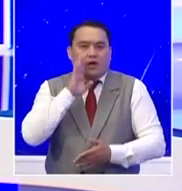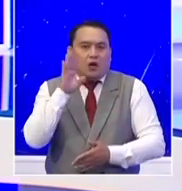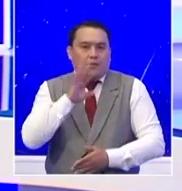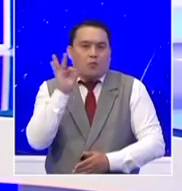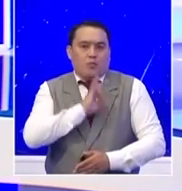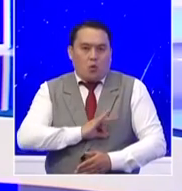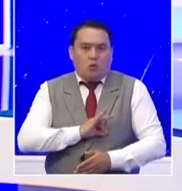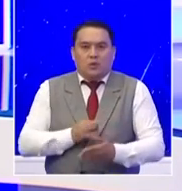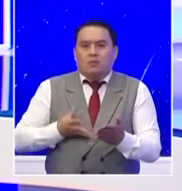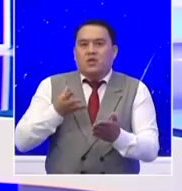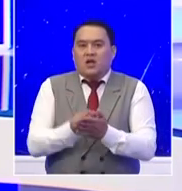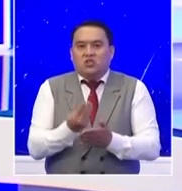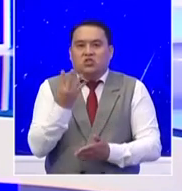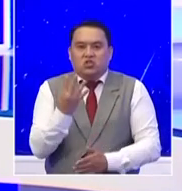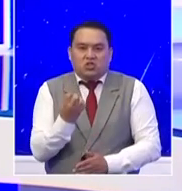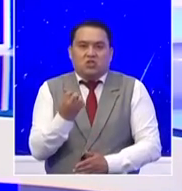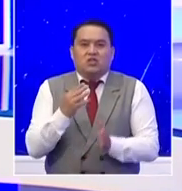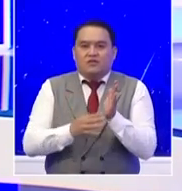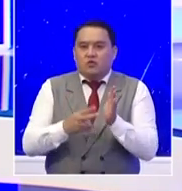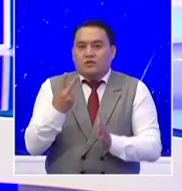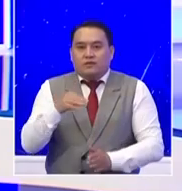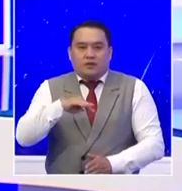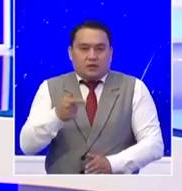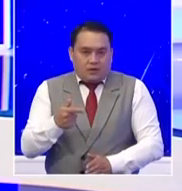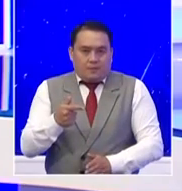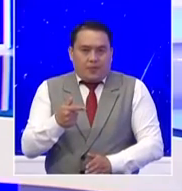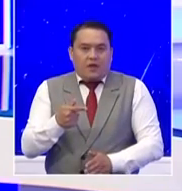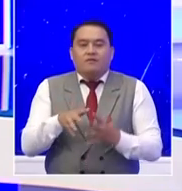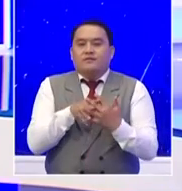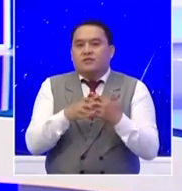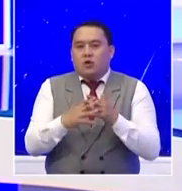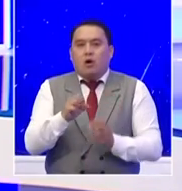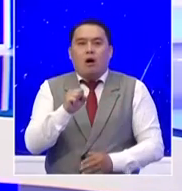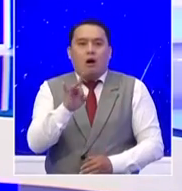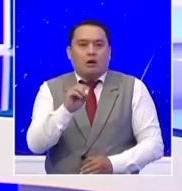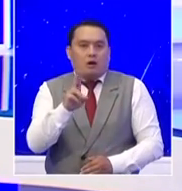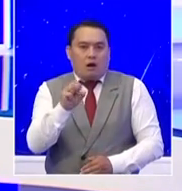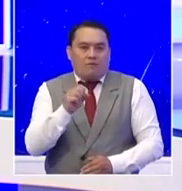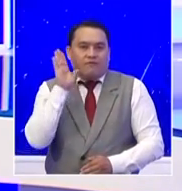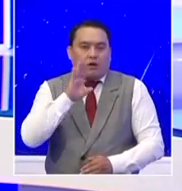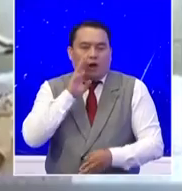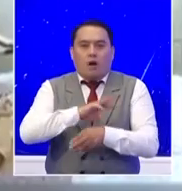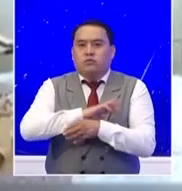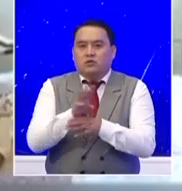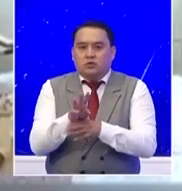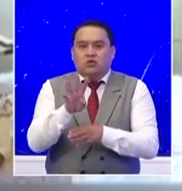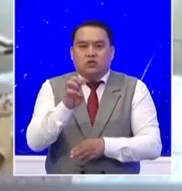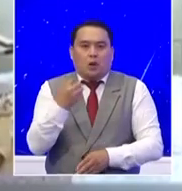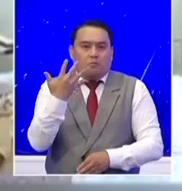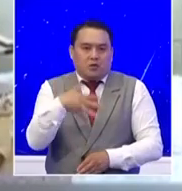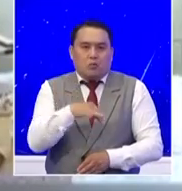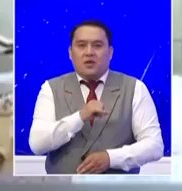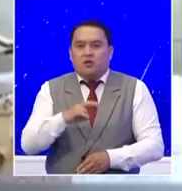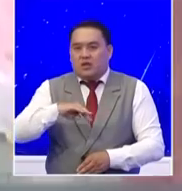водопровода сельчане платят 492 тенге. В поселке Арка водоснабжающий комплекс за